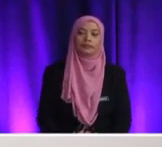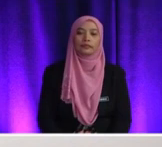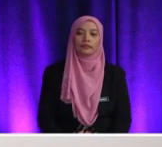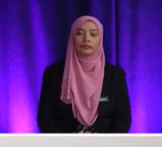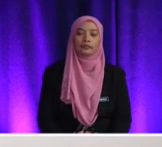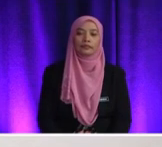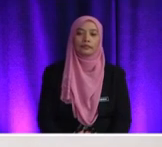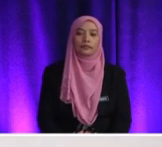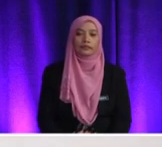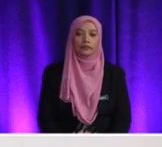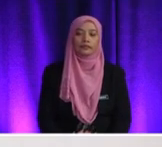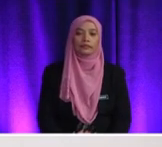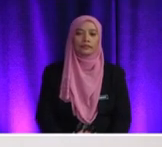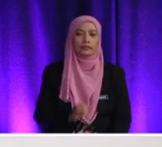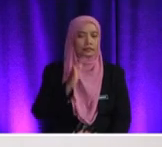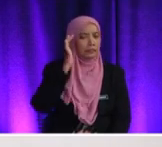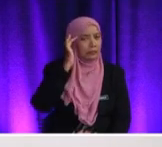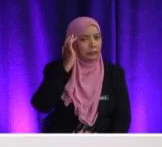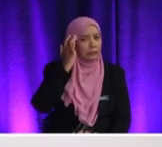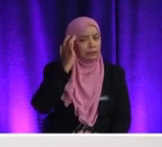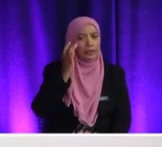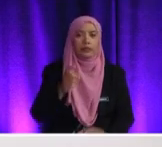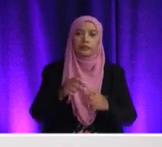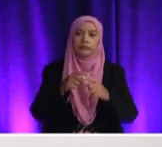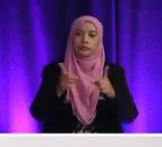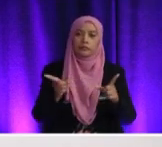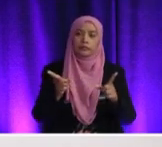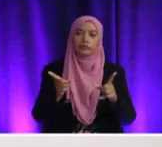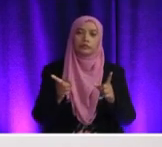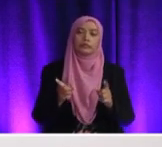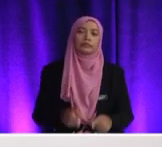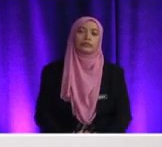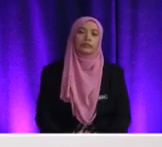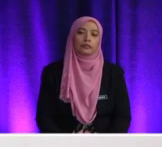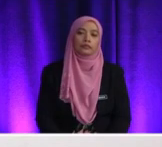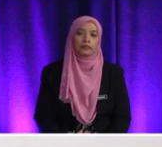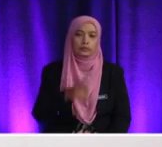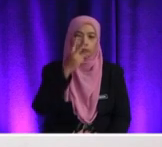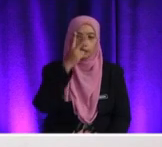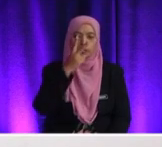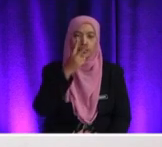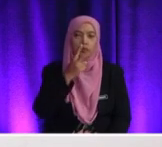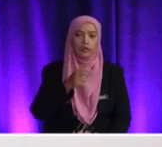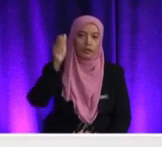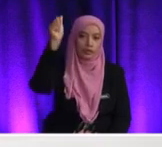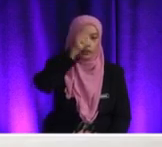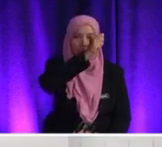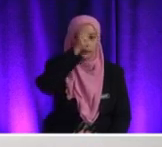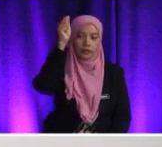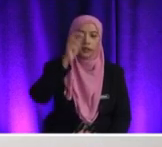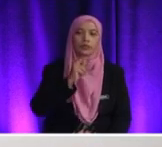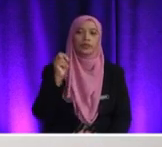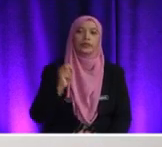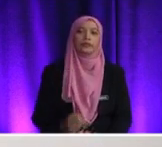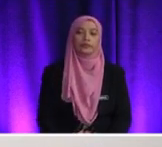kitabah pasti tapi dia dampak kaca pakai angkasa warna pula tatkala bidang kesawan angkasawan labula macam ke